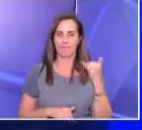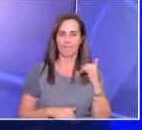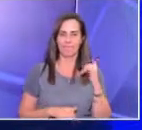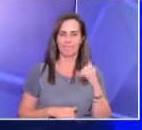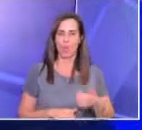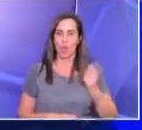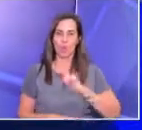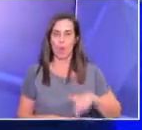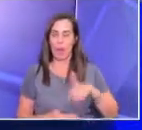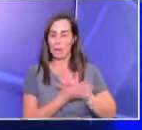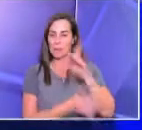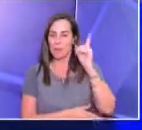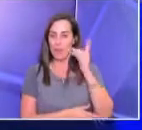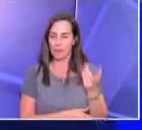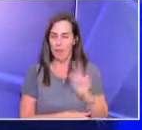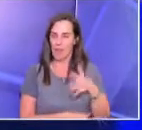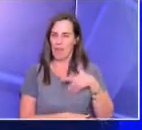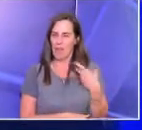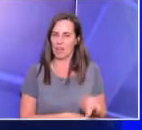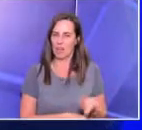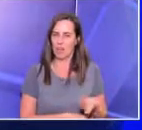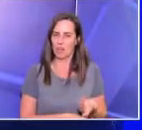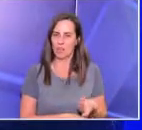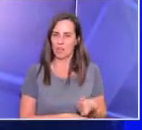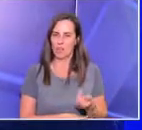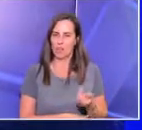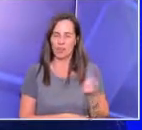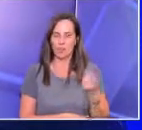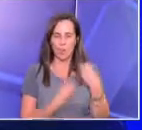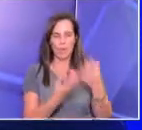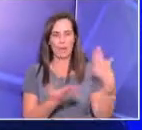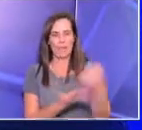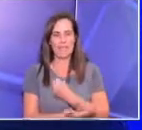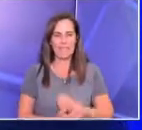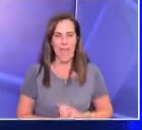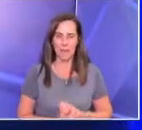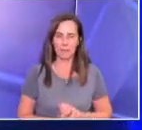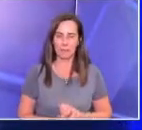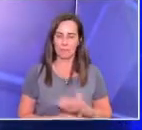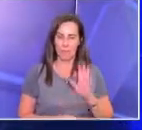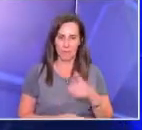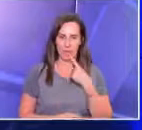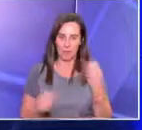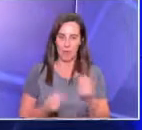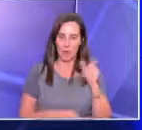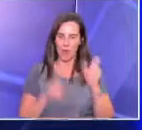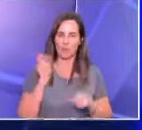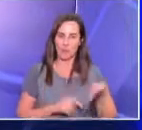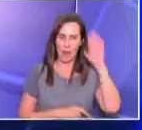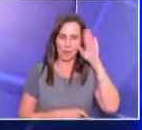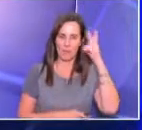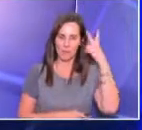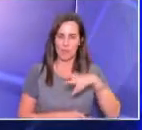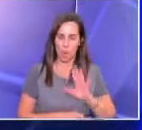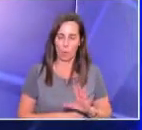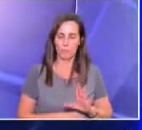הוא ראש עירייה של 15 שנה. לא הייתה הרגשה כאילו הוא נותן לכם את הבחירות האלו? תראה, אני גם אגיד משהו. הציבור פה הבין את מה ששופטי